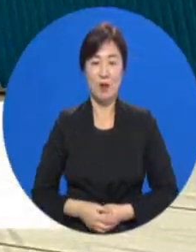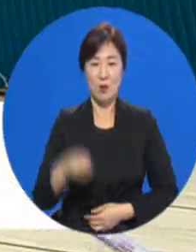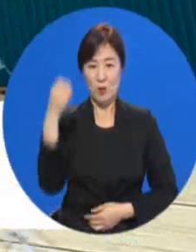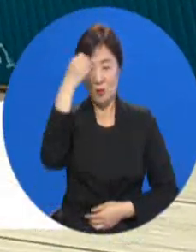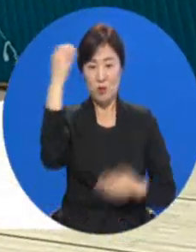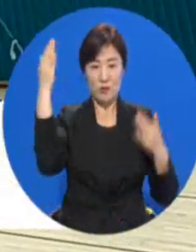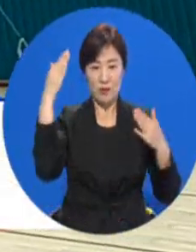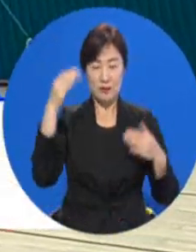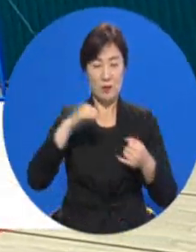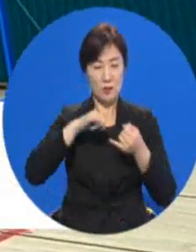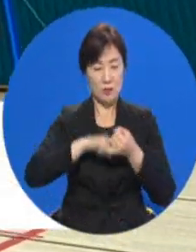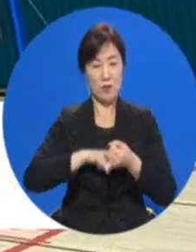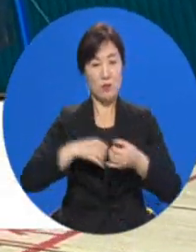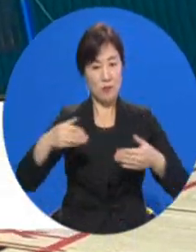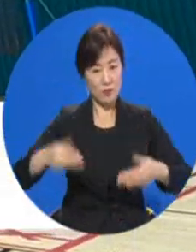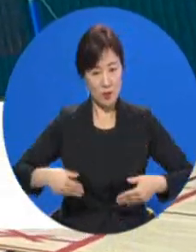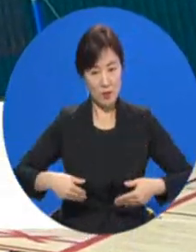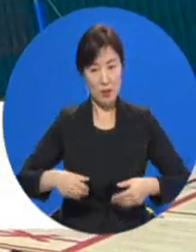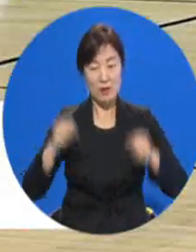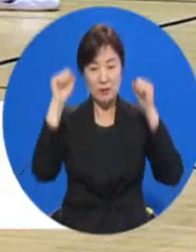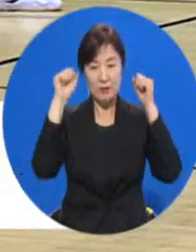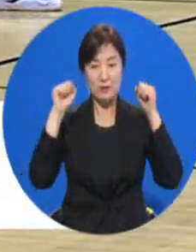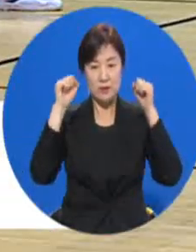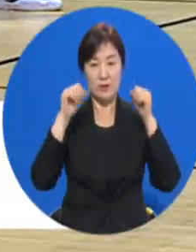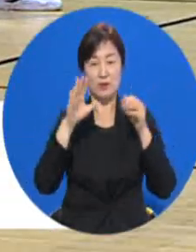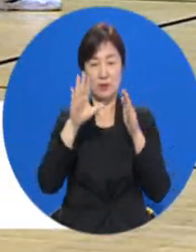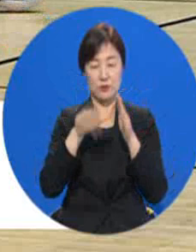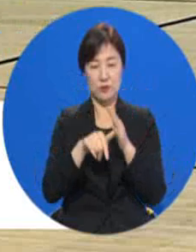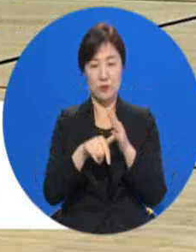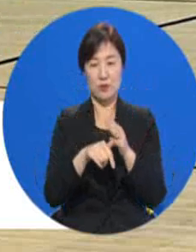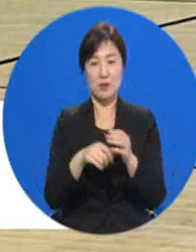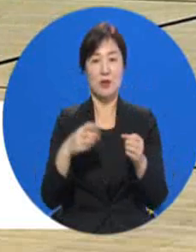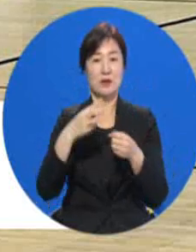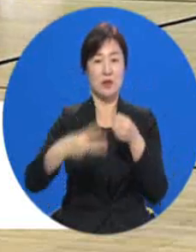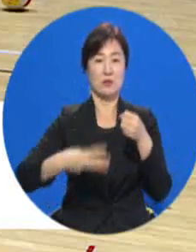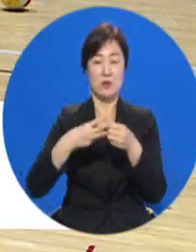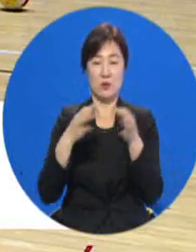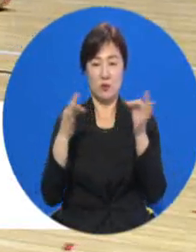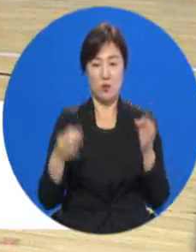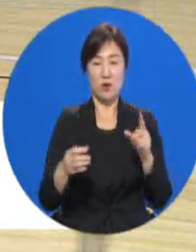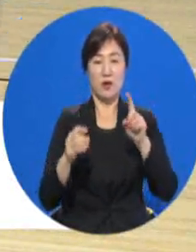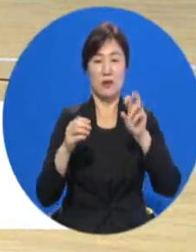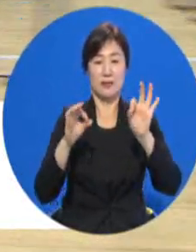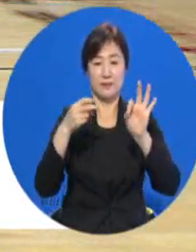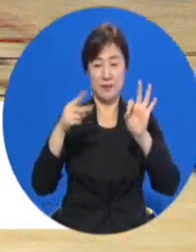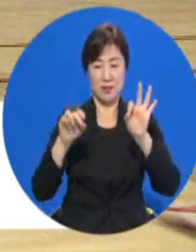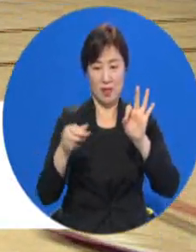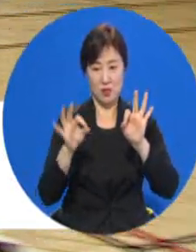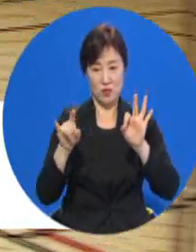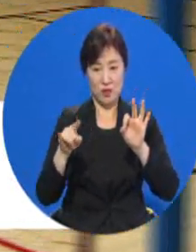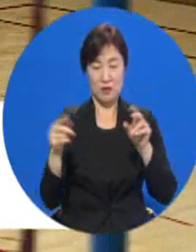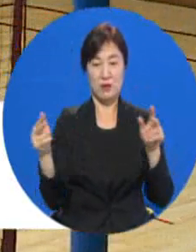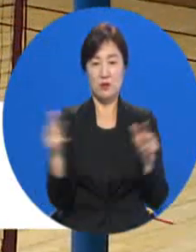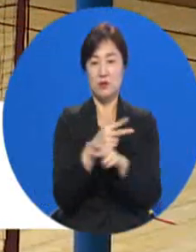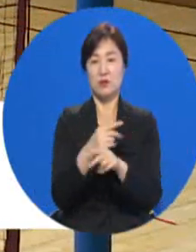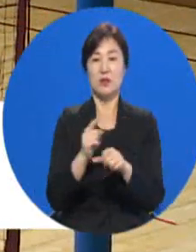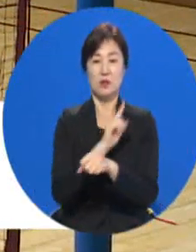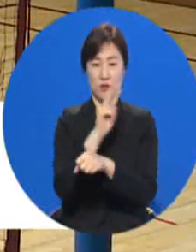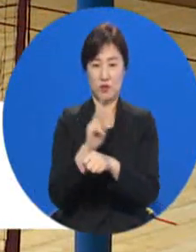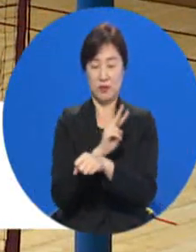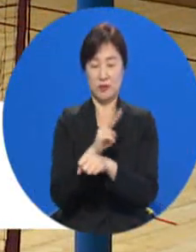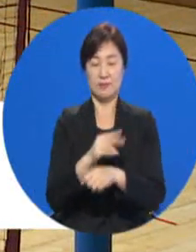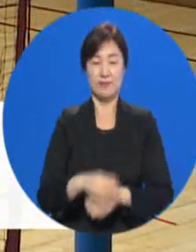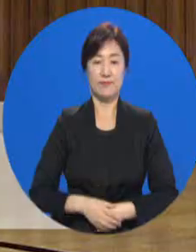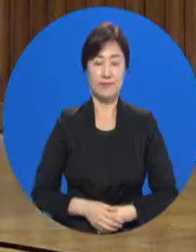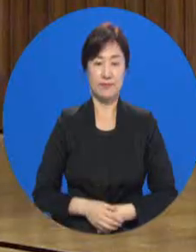고등학생들이 필수적으로 이수해야 할 체육 수업 시간은 3년 동안 모두 10단위로 일주일에 평균 2시간 정도.